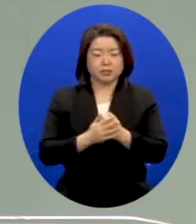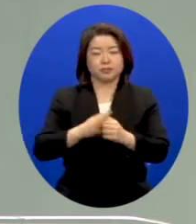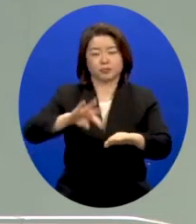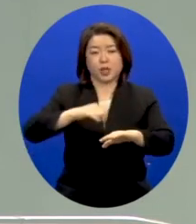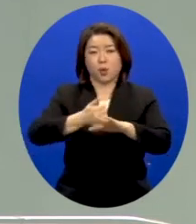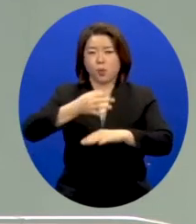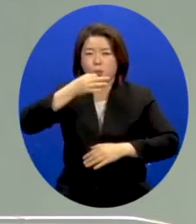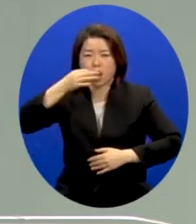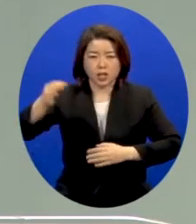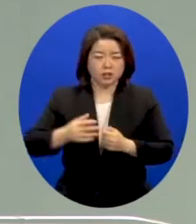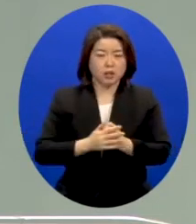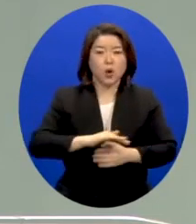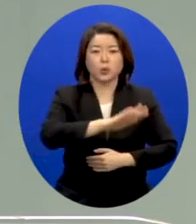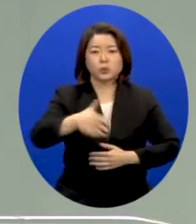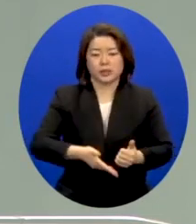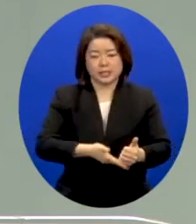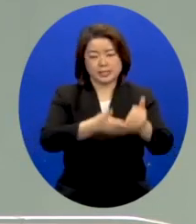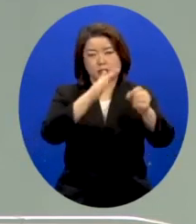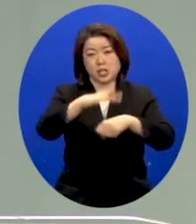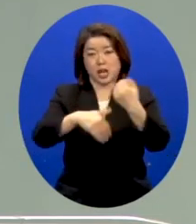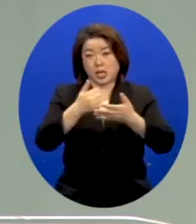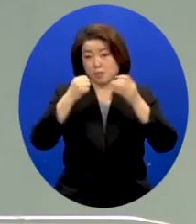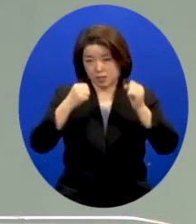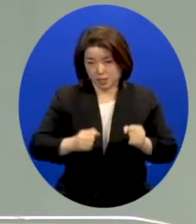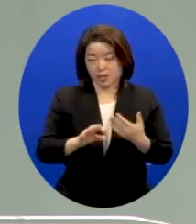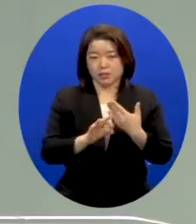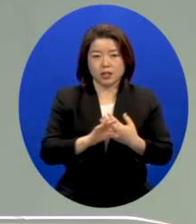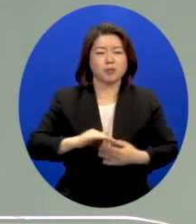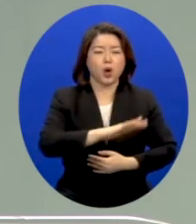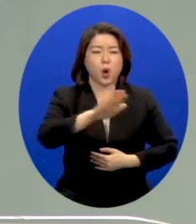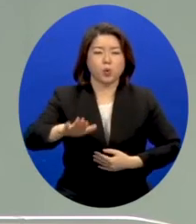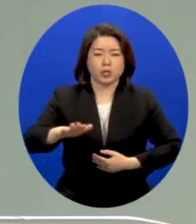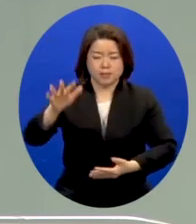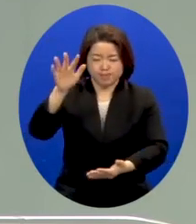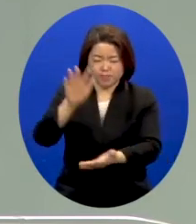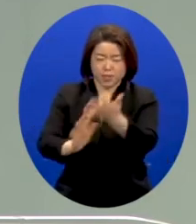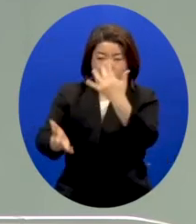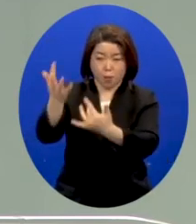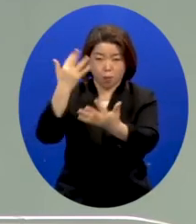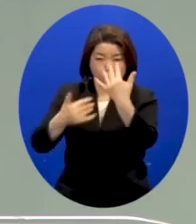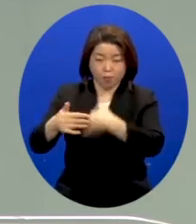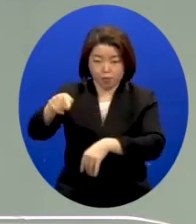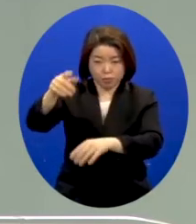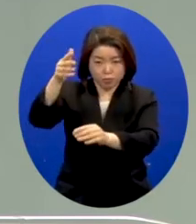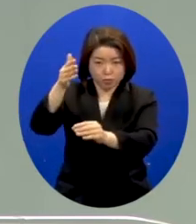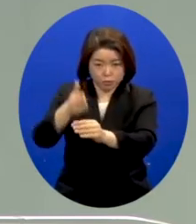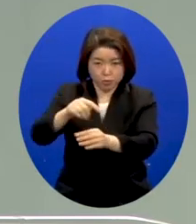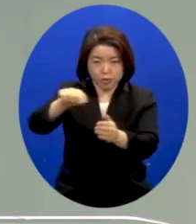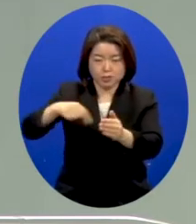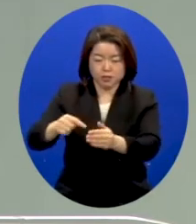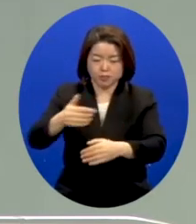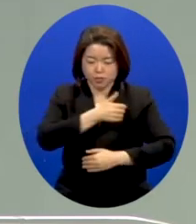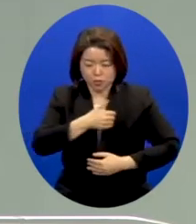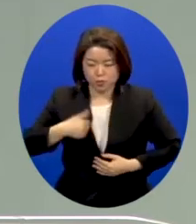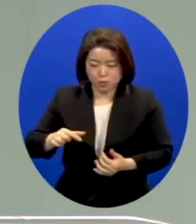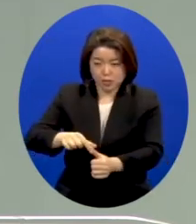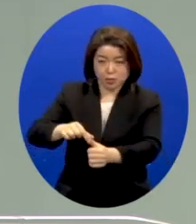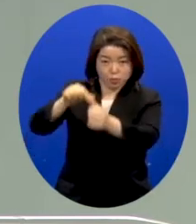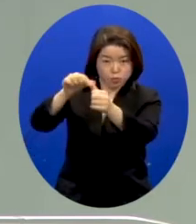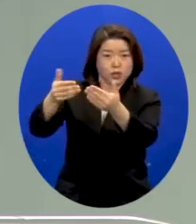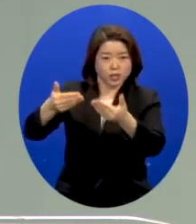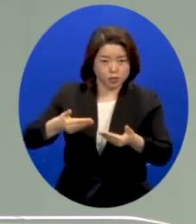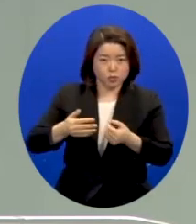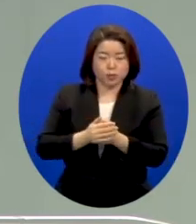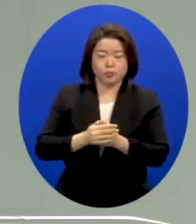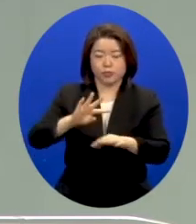5 우리가 섬기는 하나님이 계시다면 우리를 맹렬히 타는 풀무불 가운데에서 능히 건져 내 시 겠고